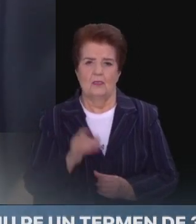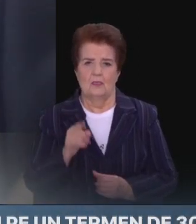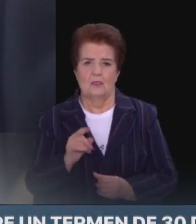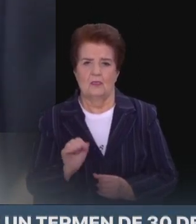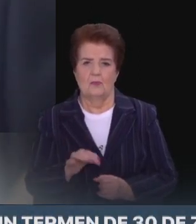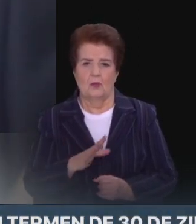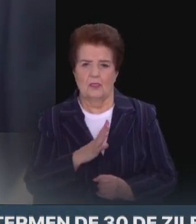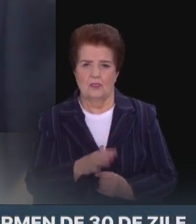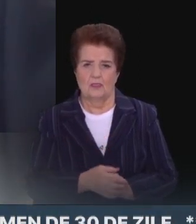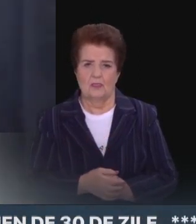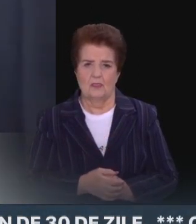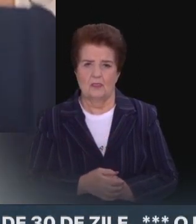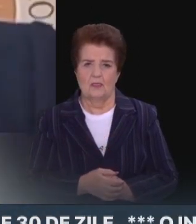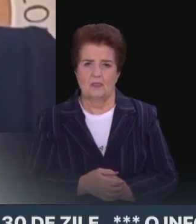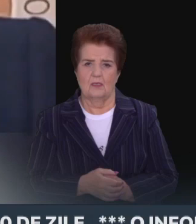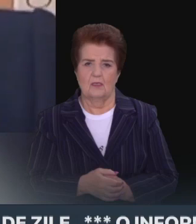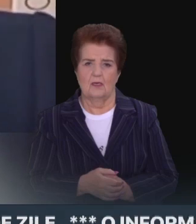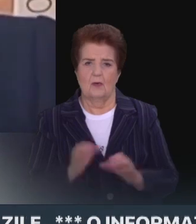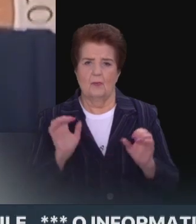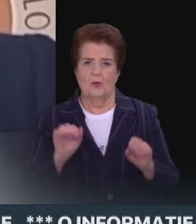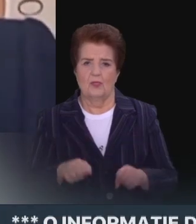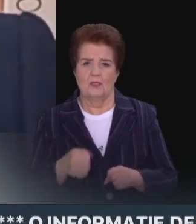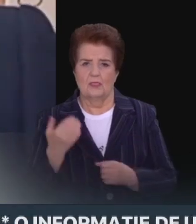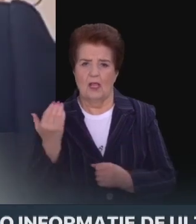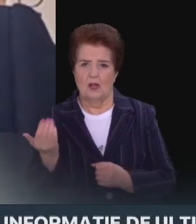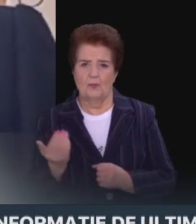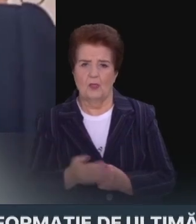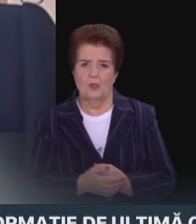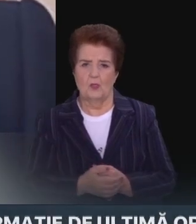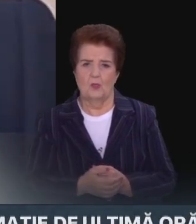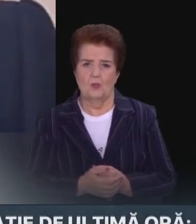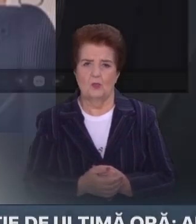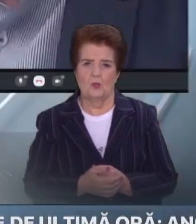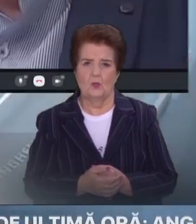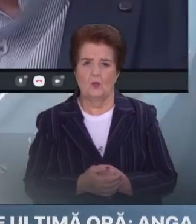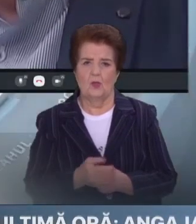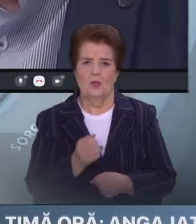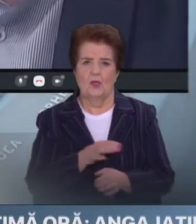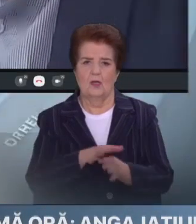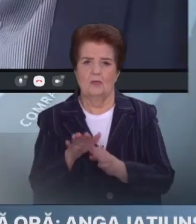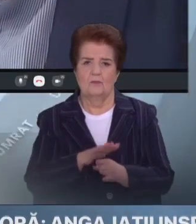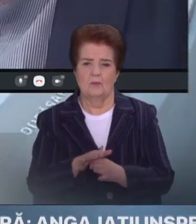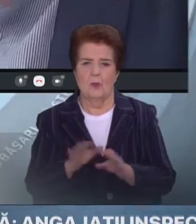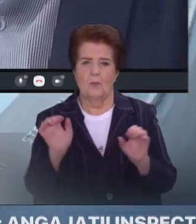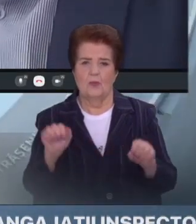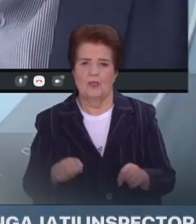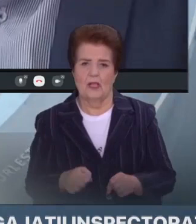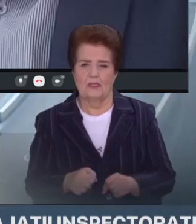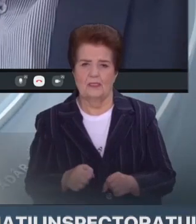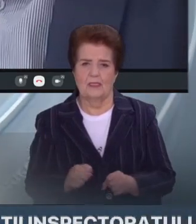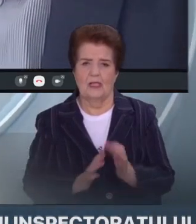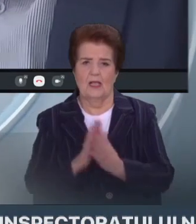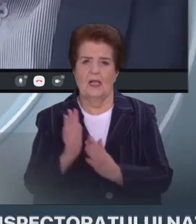pierde din potențialul lor biologic pentru a manifesta potențialul recoltei